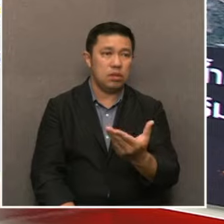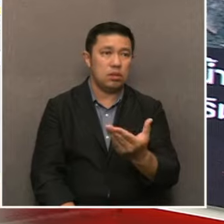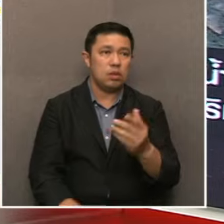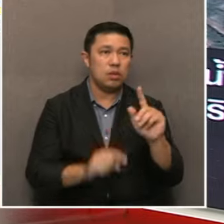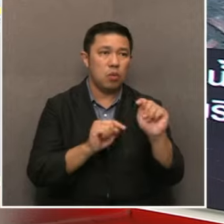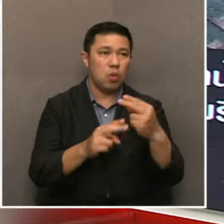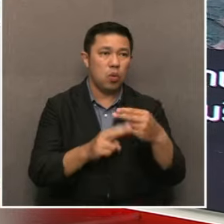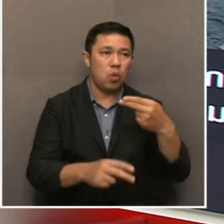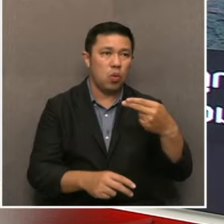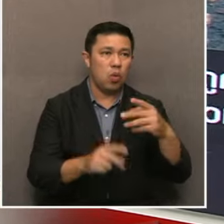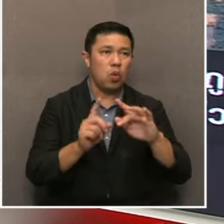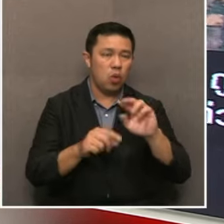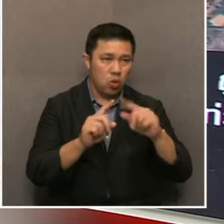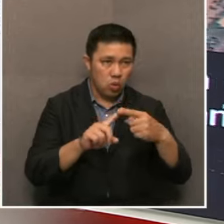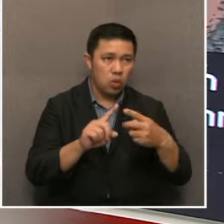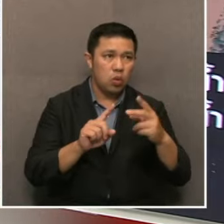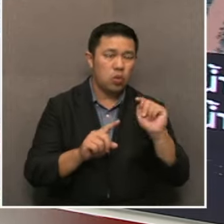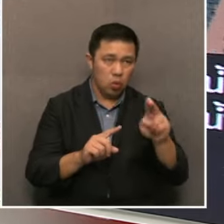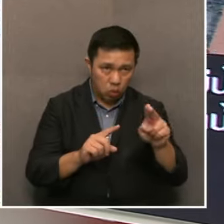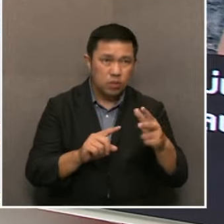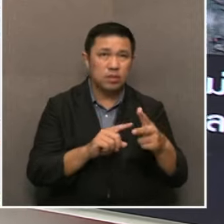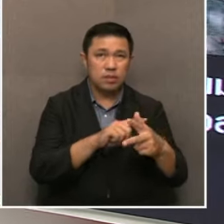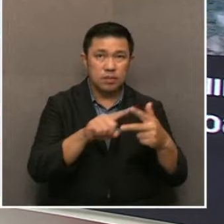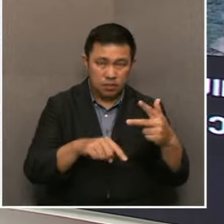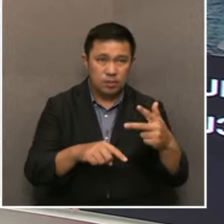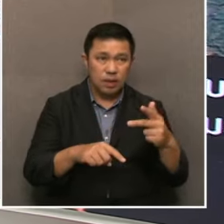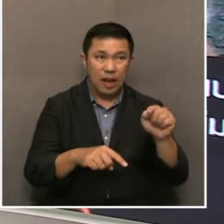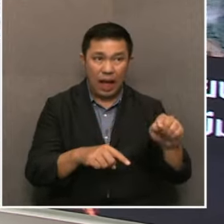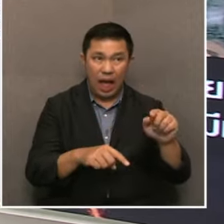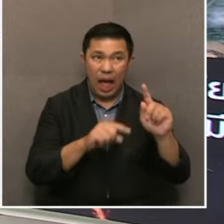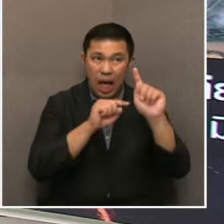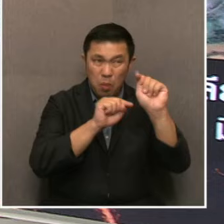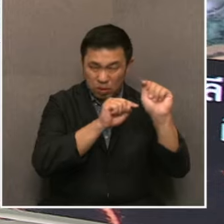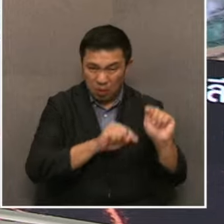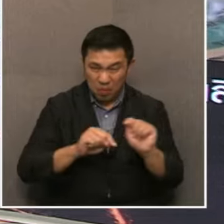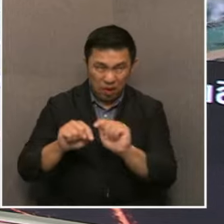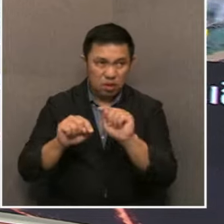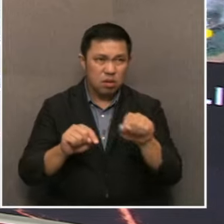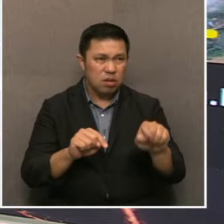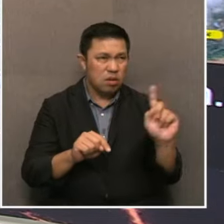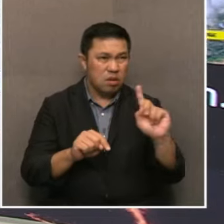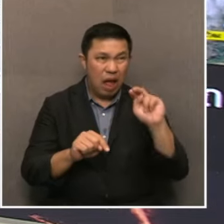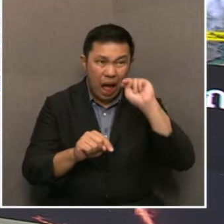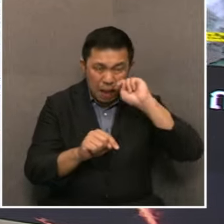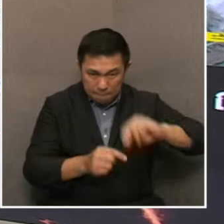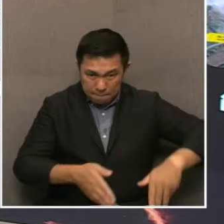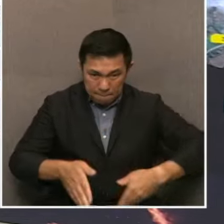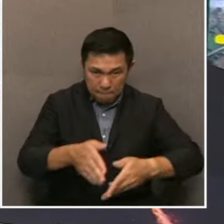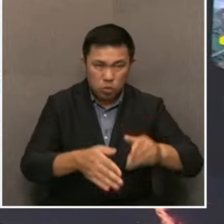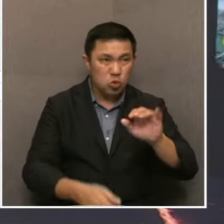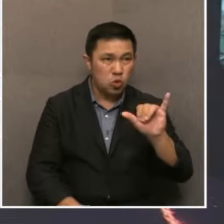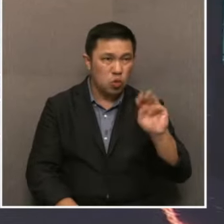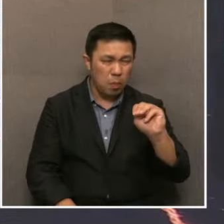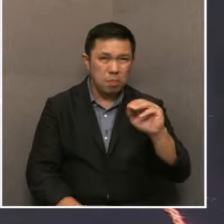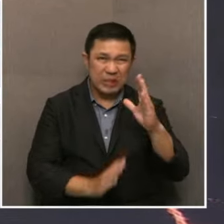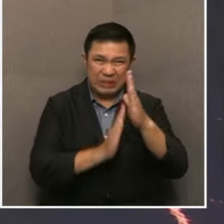ตำบลทุ่งน้าวแล้วก็ตำบลแดนชุมพลนั่นเองนะครับนี่บริเวณตำบลต่างๆเหล่านี้จะเห็นได้ว่าแม่น้ำนิยมเนะครับมีสี